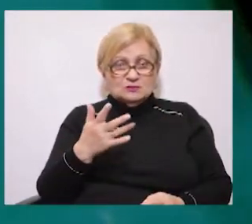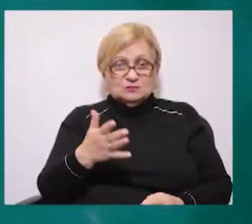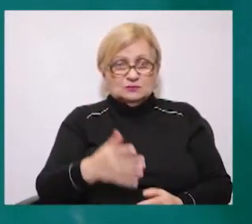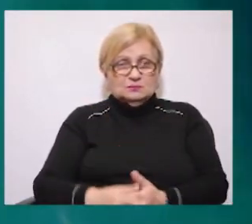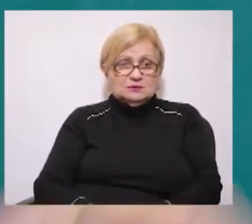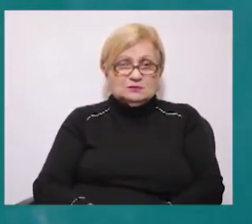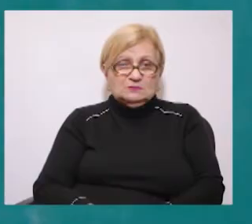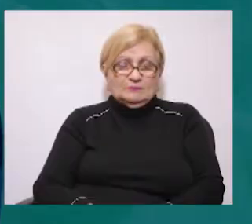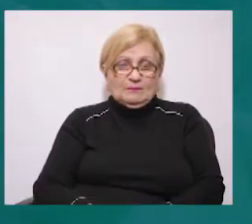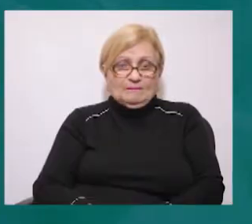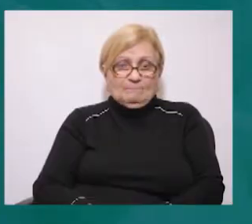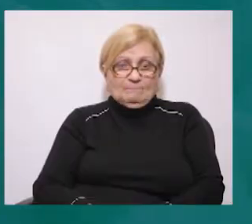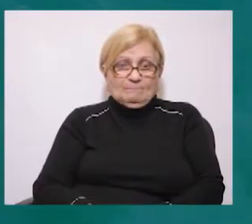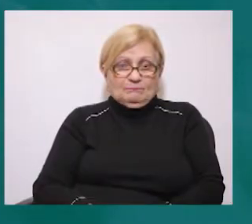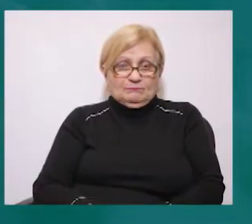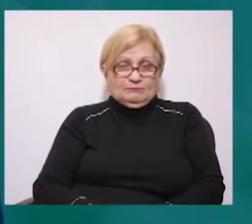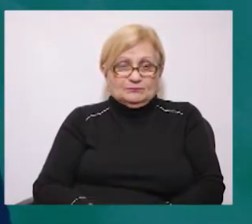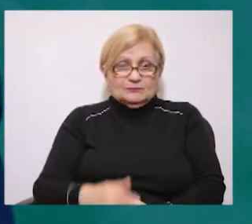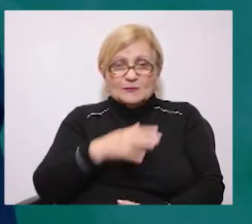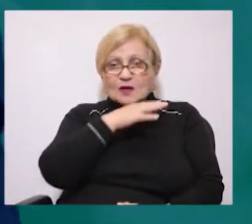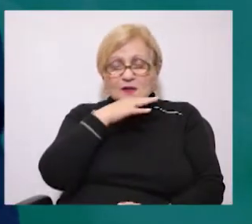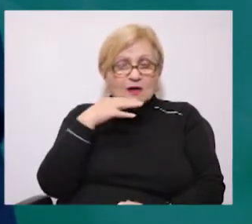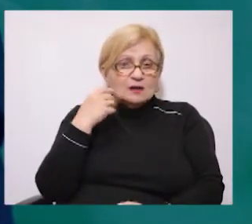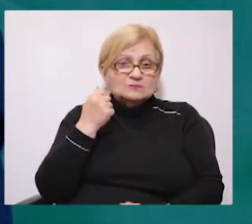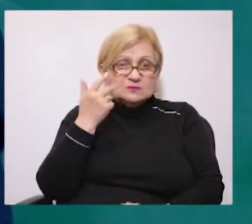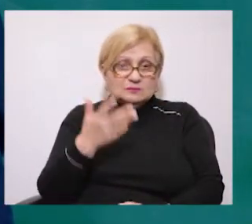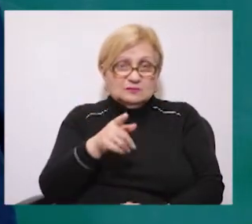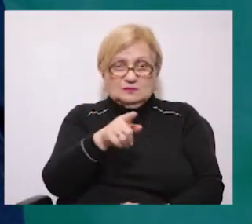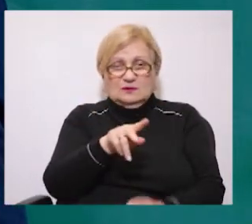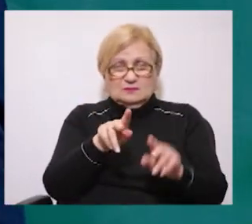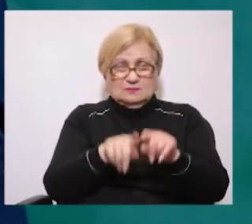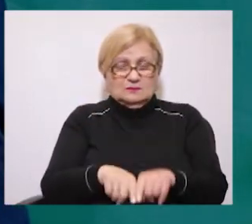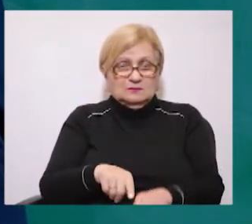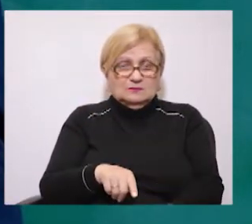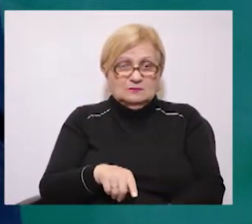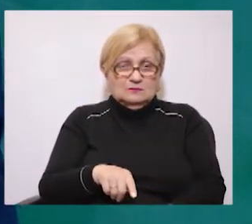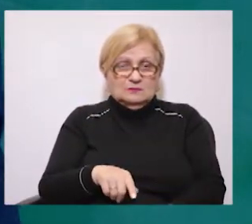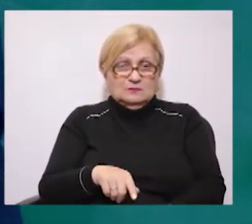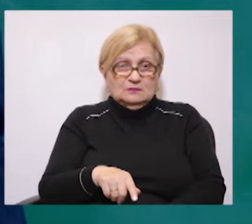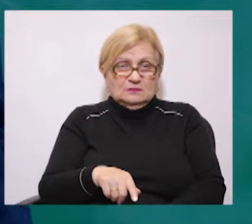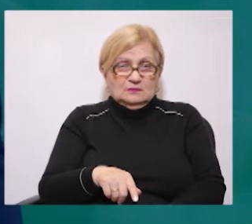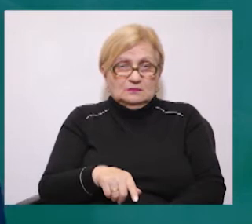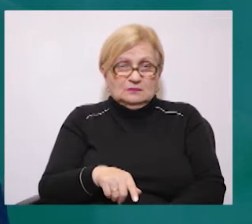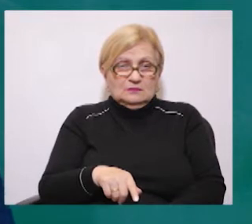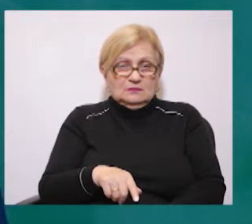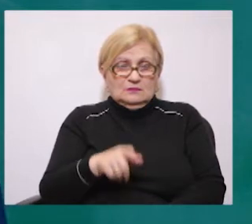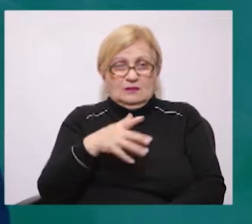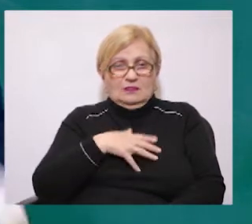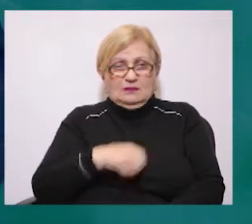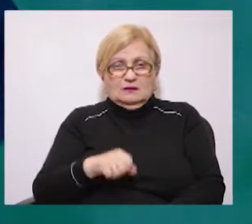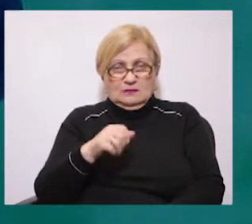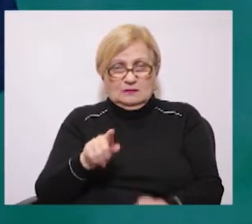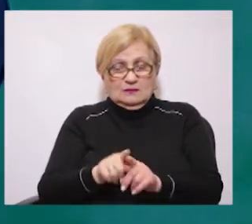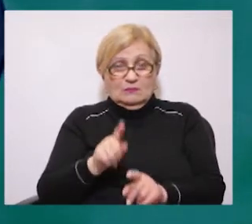25. რამდენი მაგალითი გავაკეთოთ ახლა? ესეთი მაგალითები რა თქმა უნდა იტყვით, რომ სადა